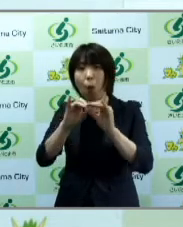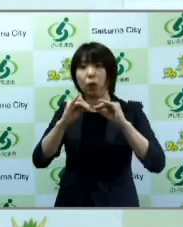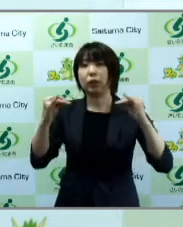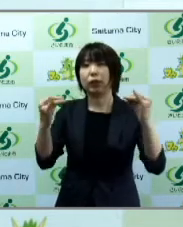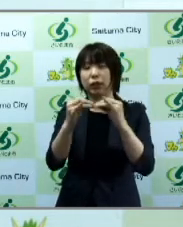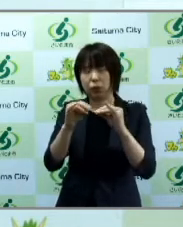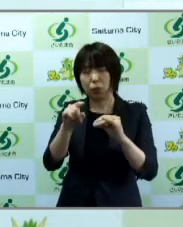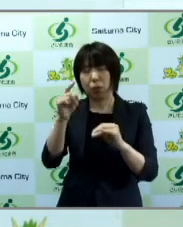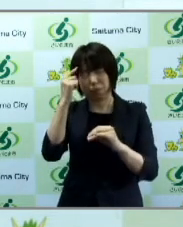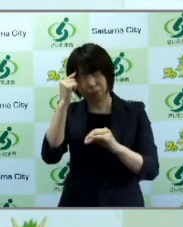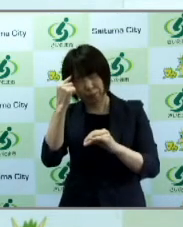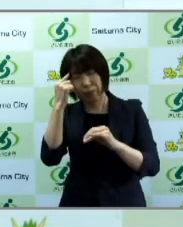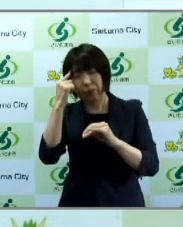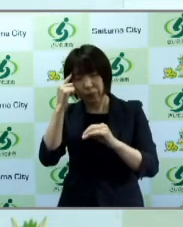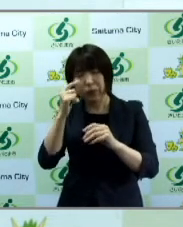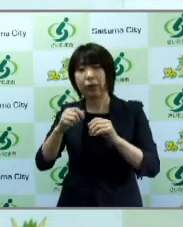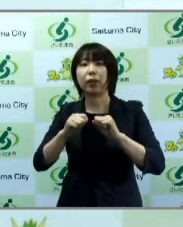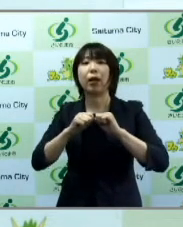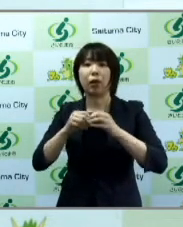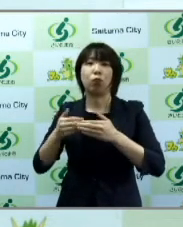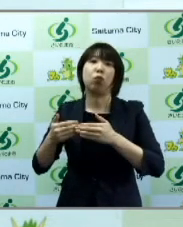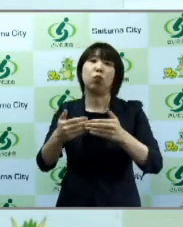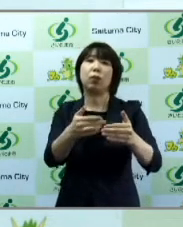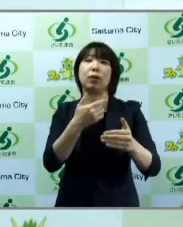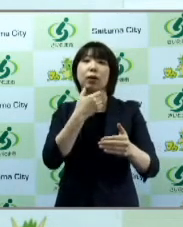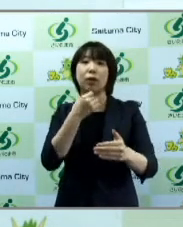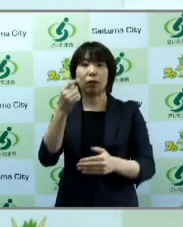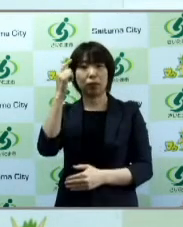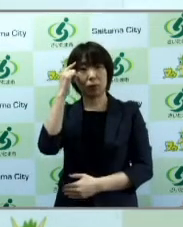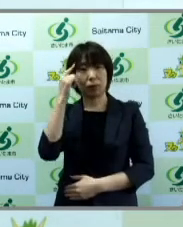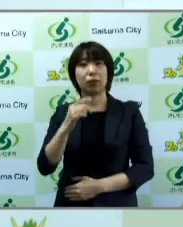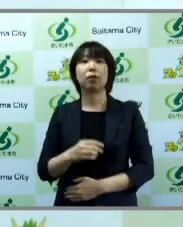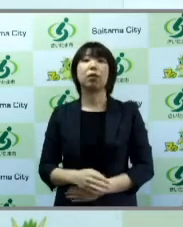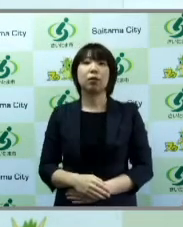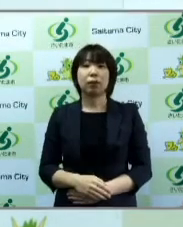ていくということも併せてやっていきたいというふうに思っています。